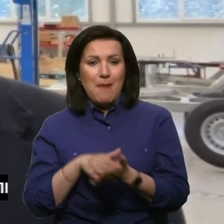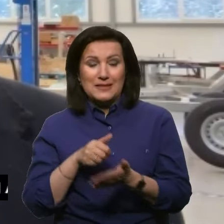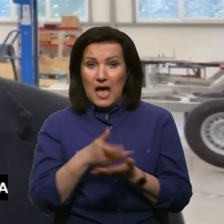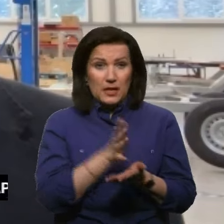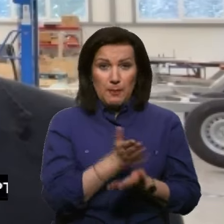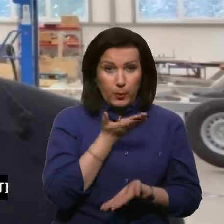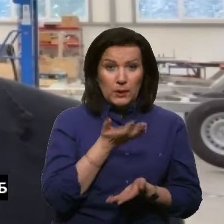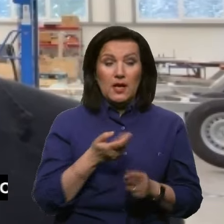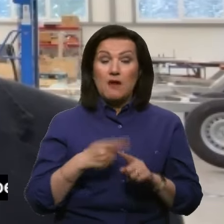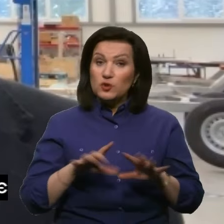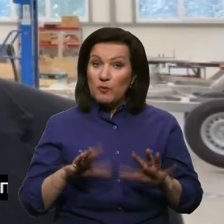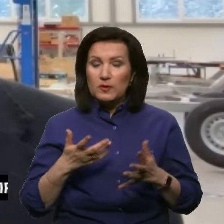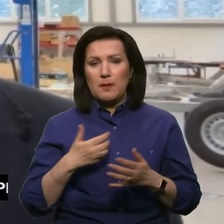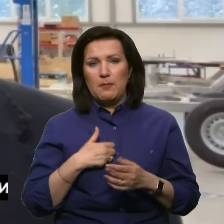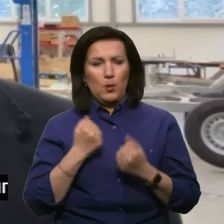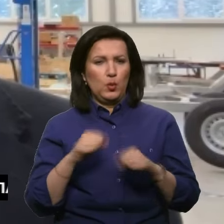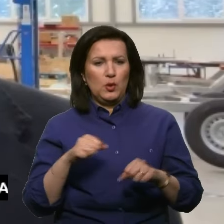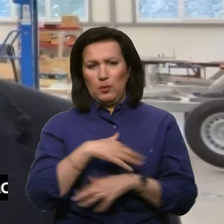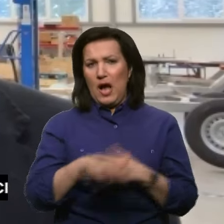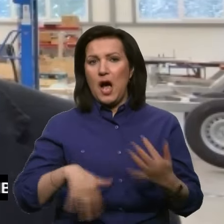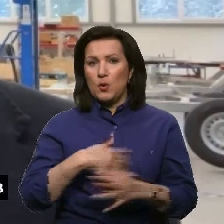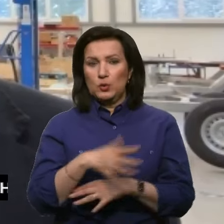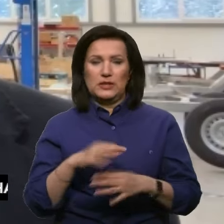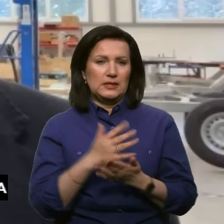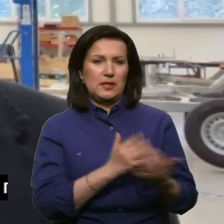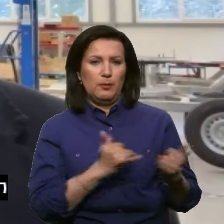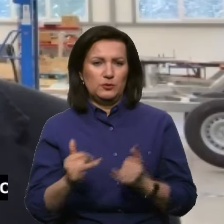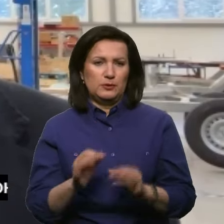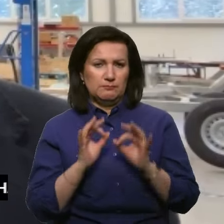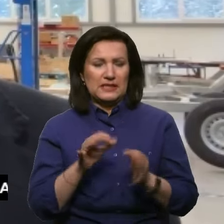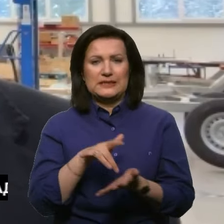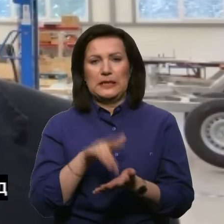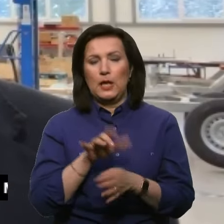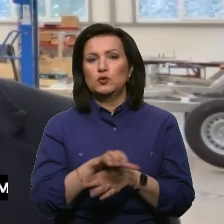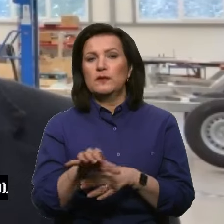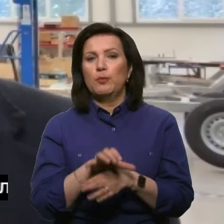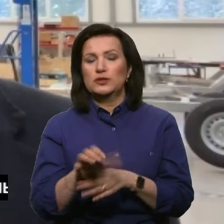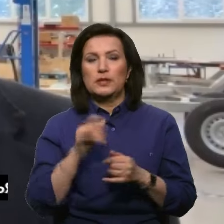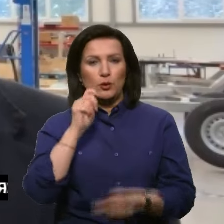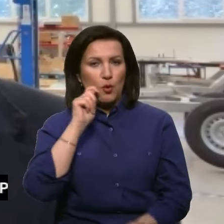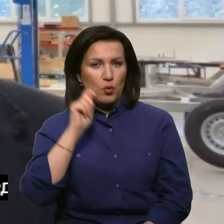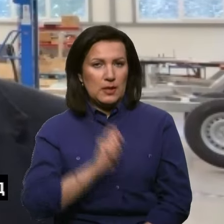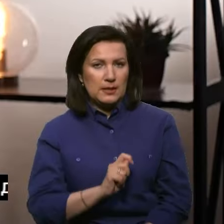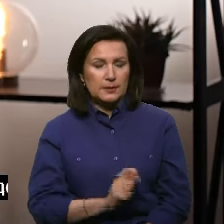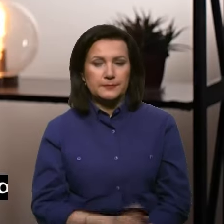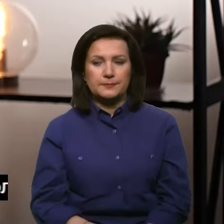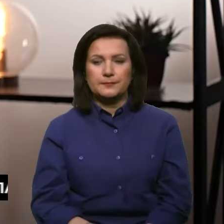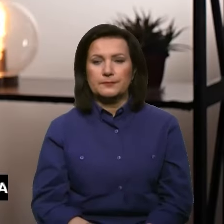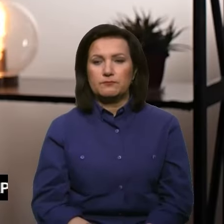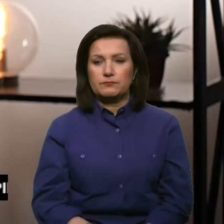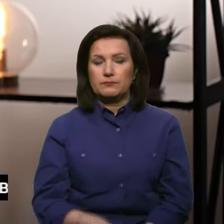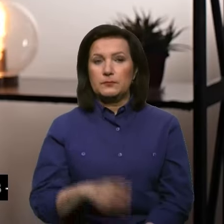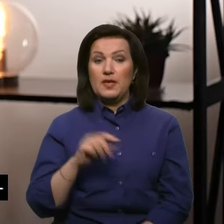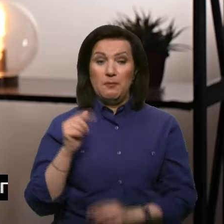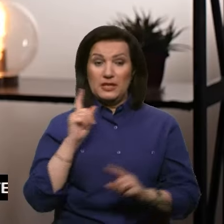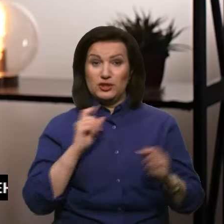нього. Тож у цьому випадку ми уникнемо хаосу і забезпечимо централізоване постачання для України. На